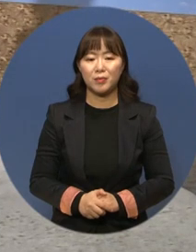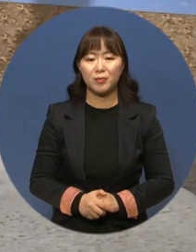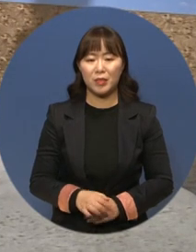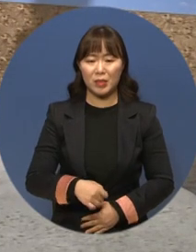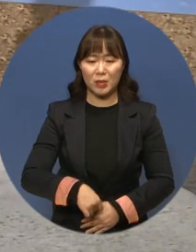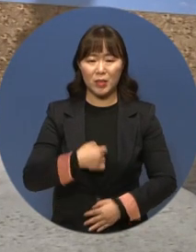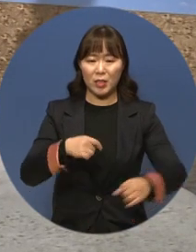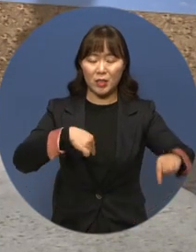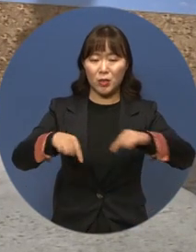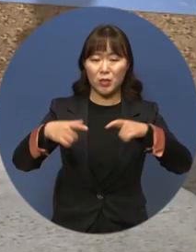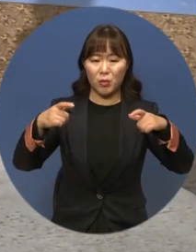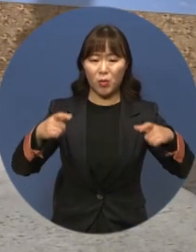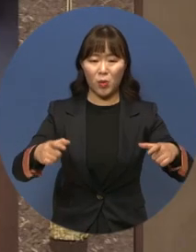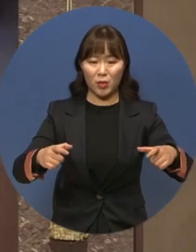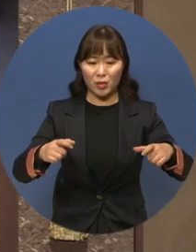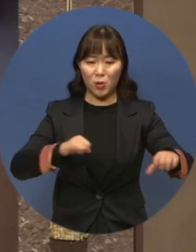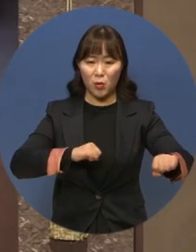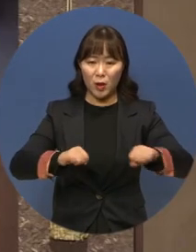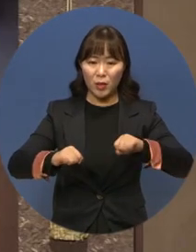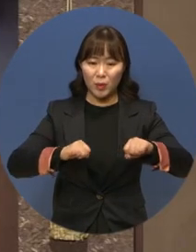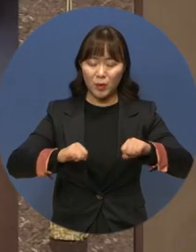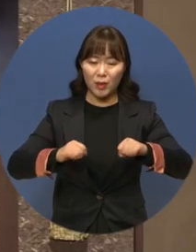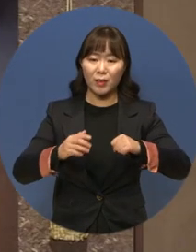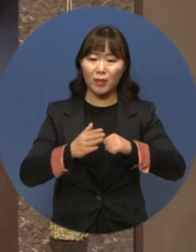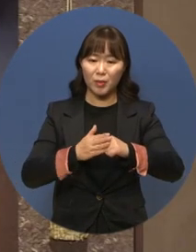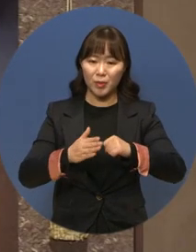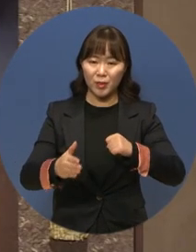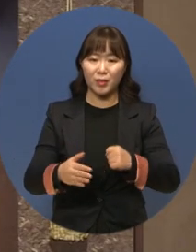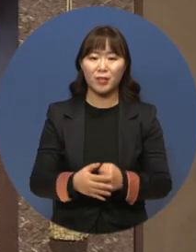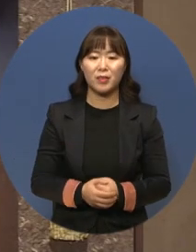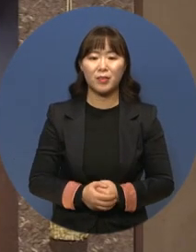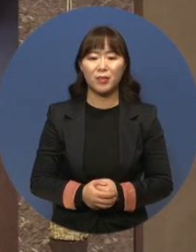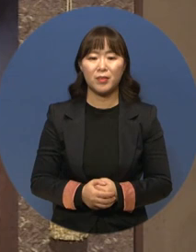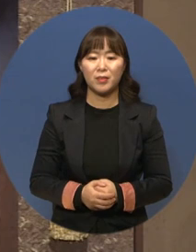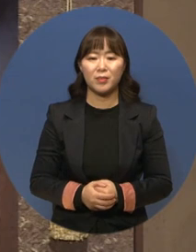뭐 정치권에 있다 보니까 예. 이제